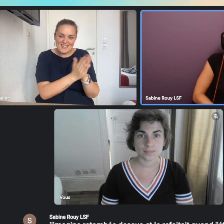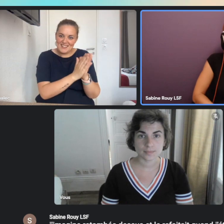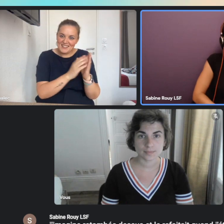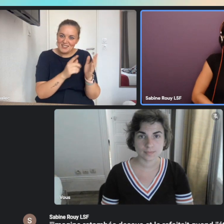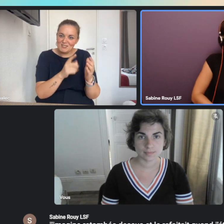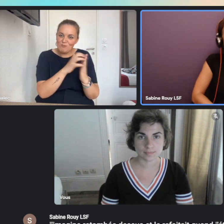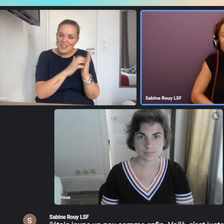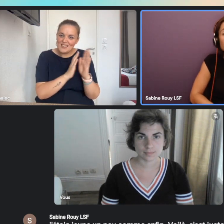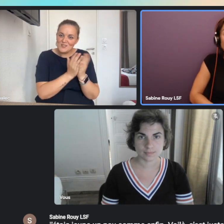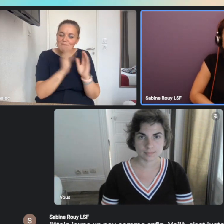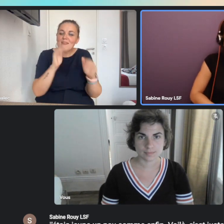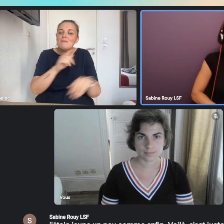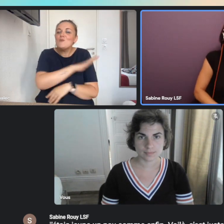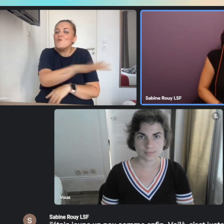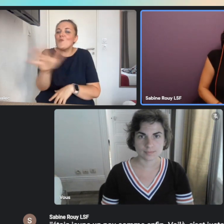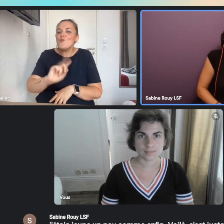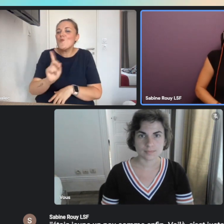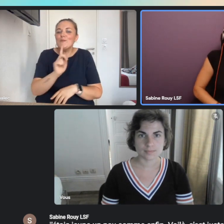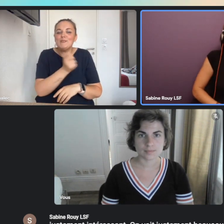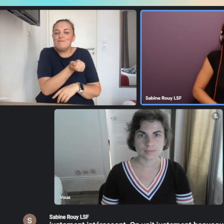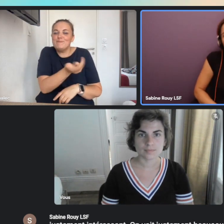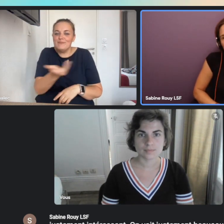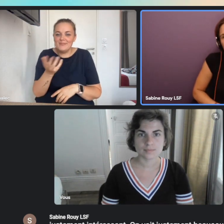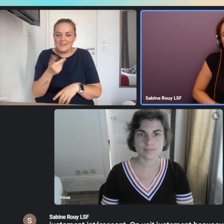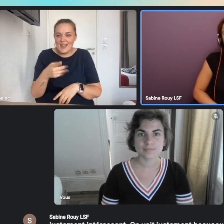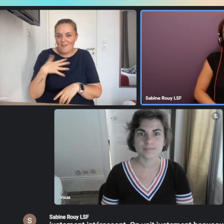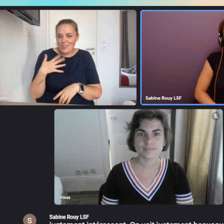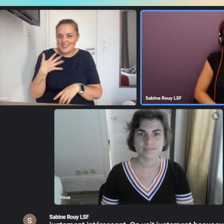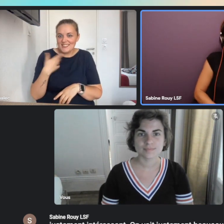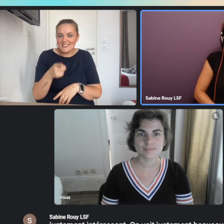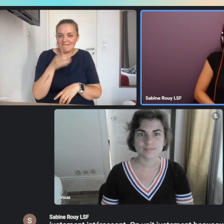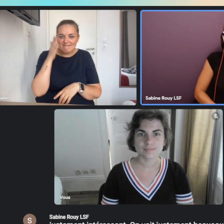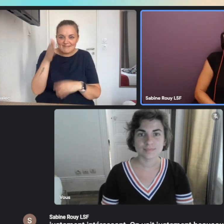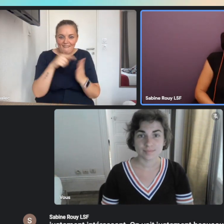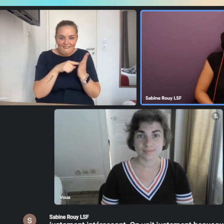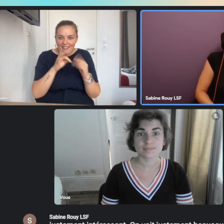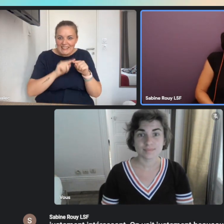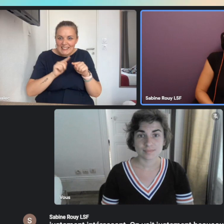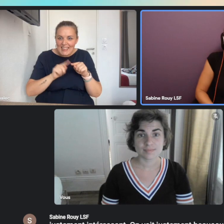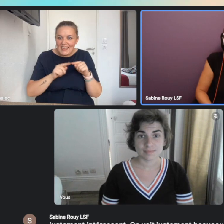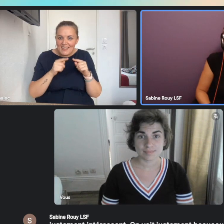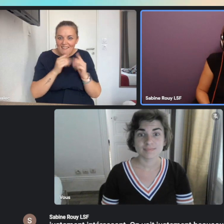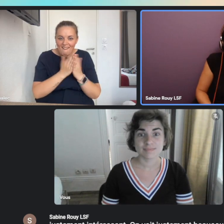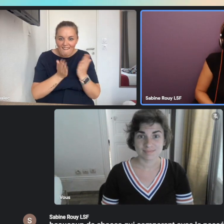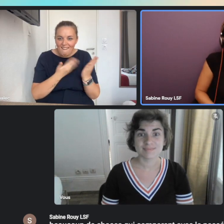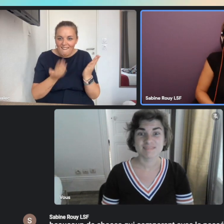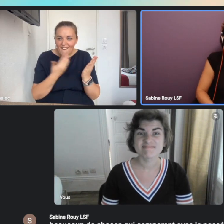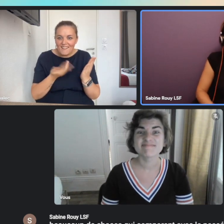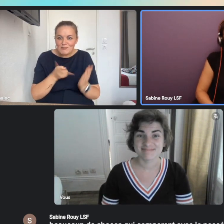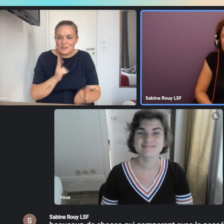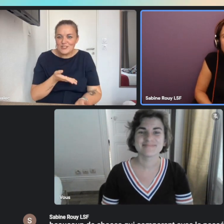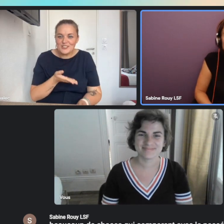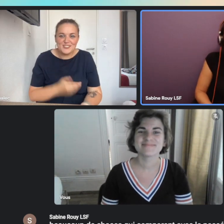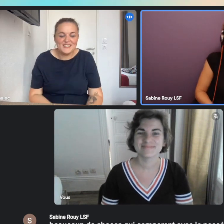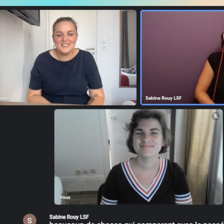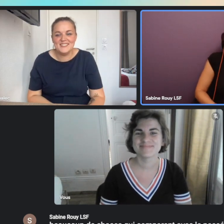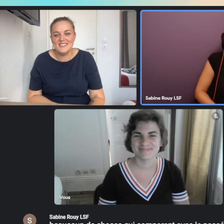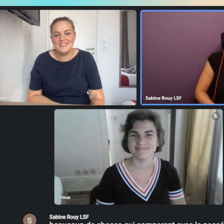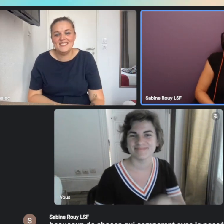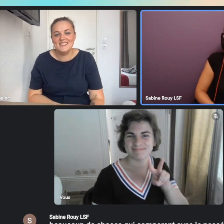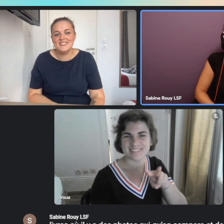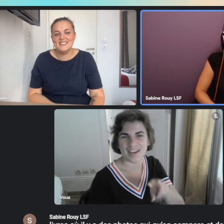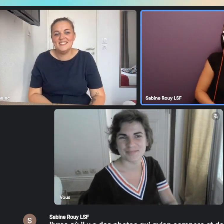qu'on regarde et on compare, maintenant ça arrive moins avec le numérique. Mais l'avantage justement, c'est de pouvoir revoir les détails, repasser